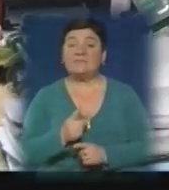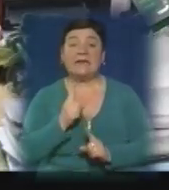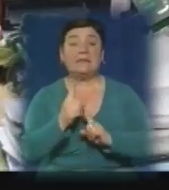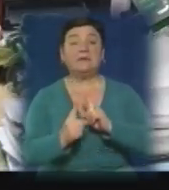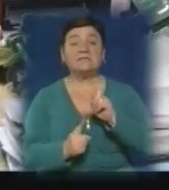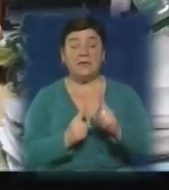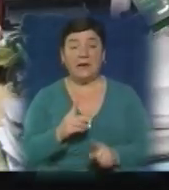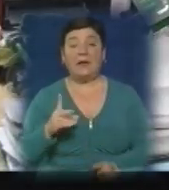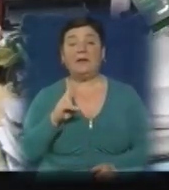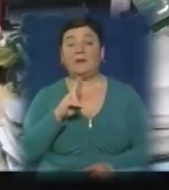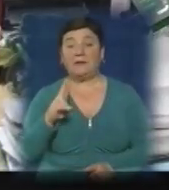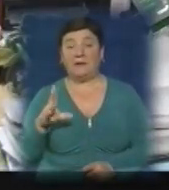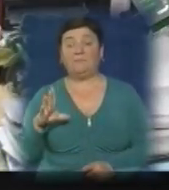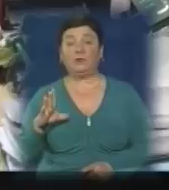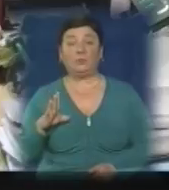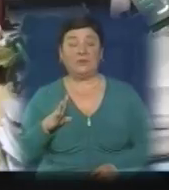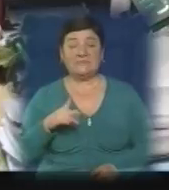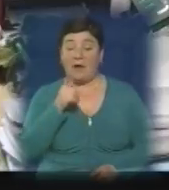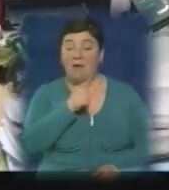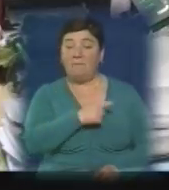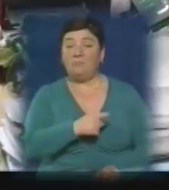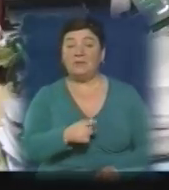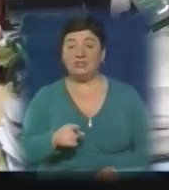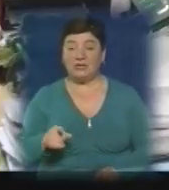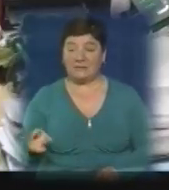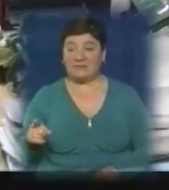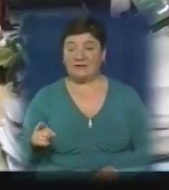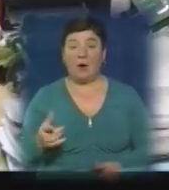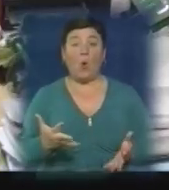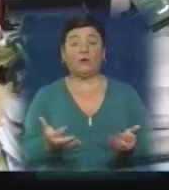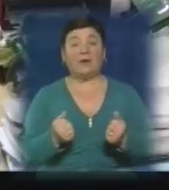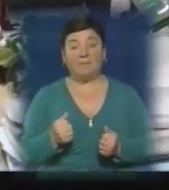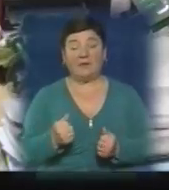які відбулися під час отримання субсидії.